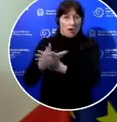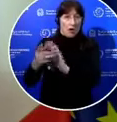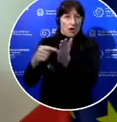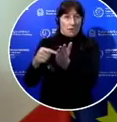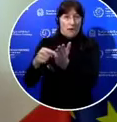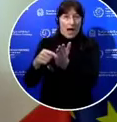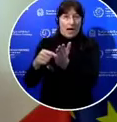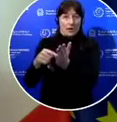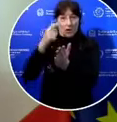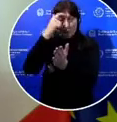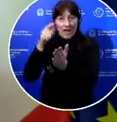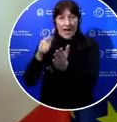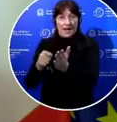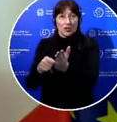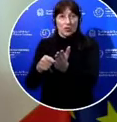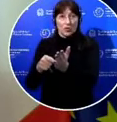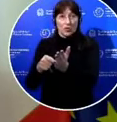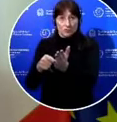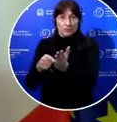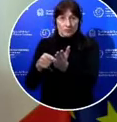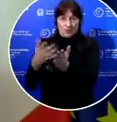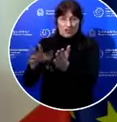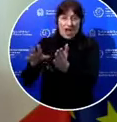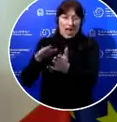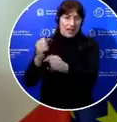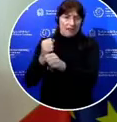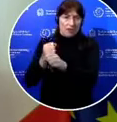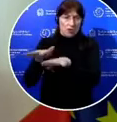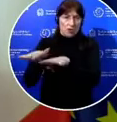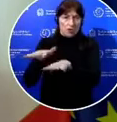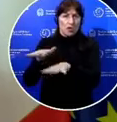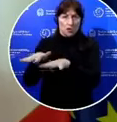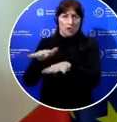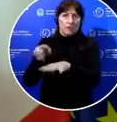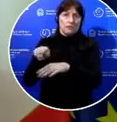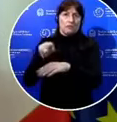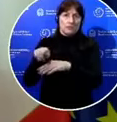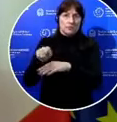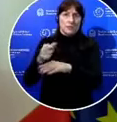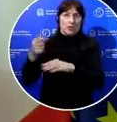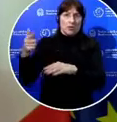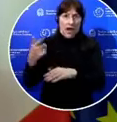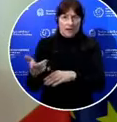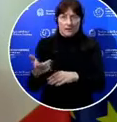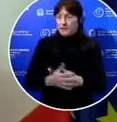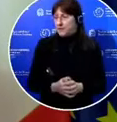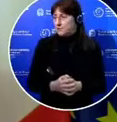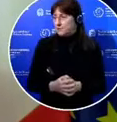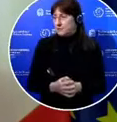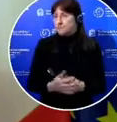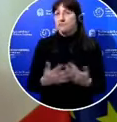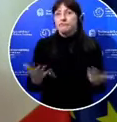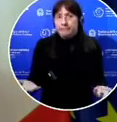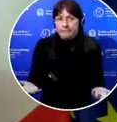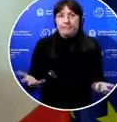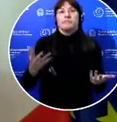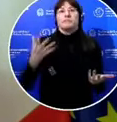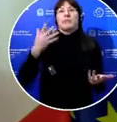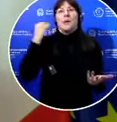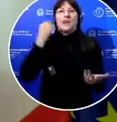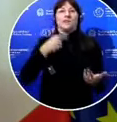quali il governo sta lavorando e che credo sia un fatto estremamente importante. Insomma, il